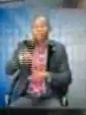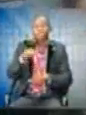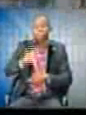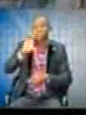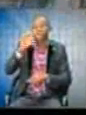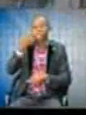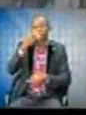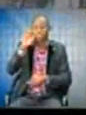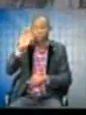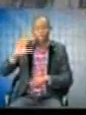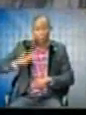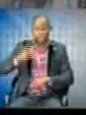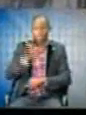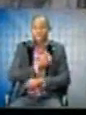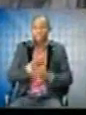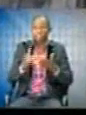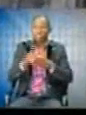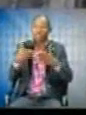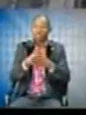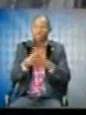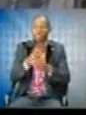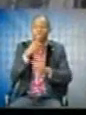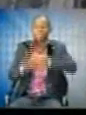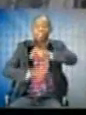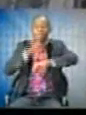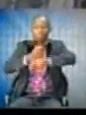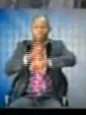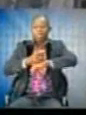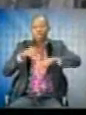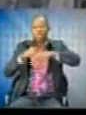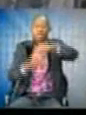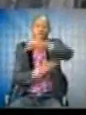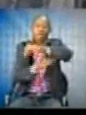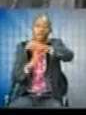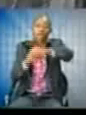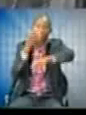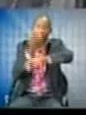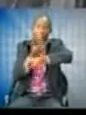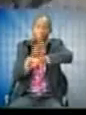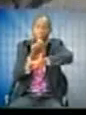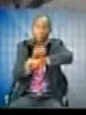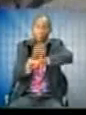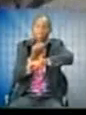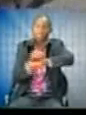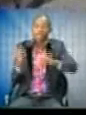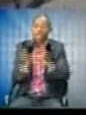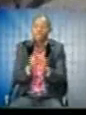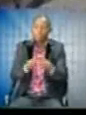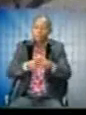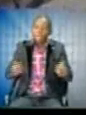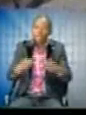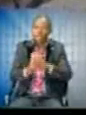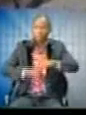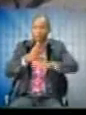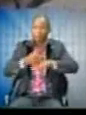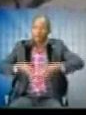ville de Likasi. Le nouveau pont est en structure métallique, long de 9 mètres et de 8 mètres de largeur avec des accotements et des trottoirs pour